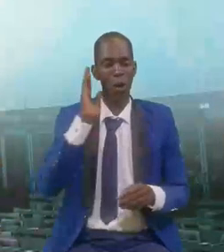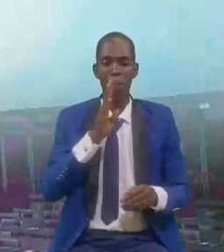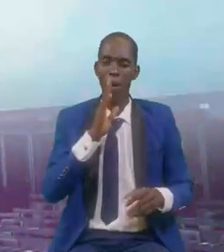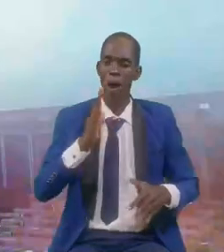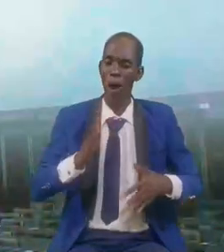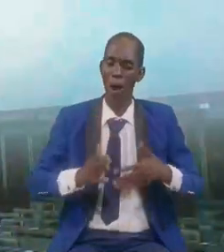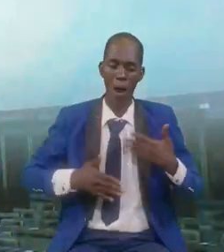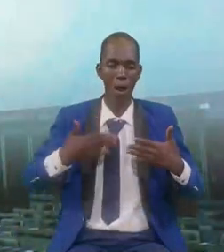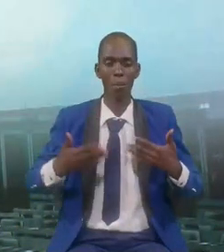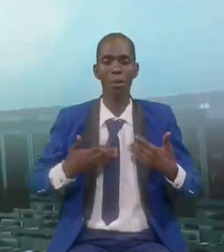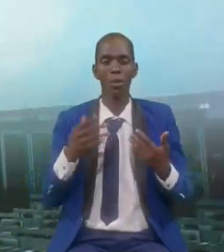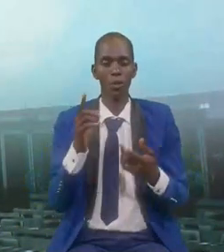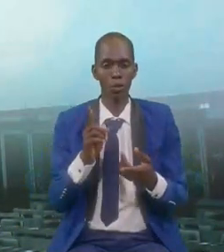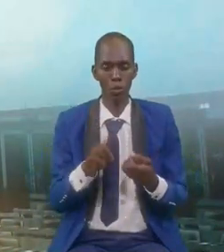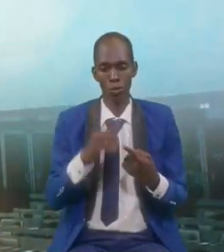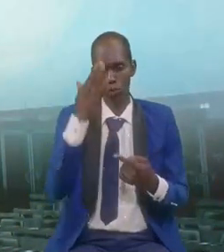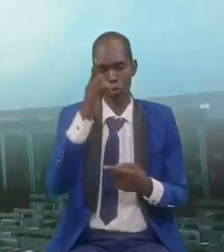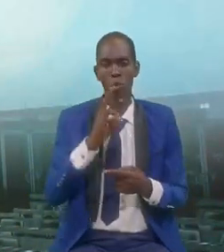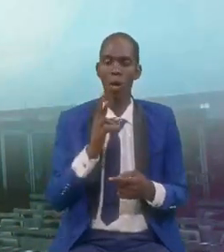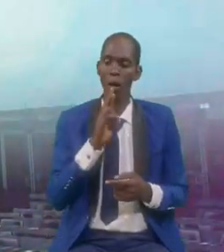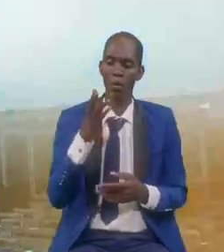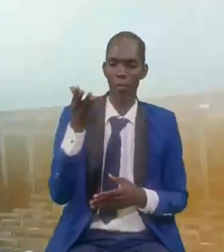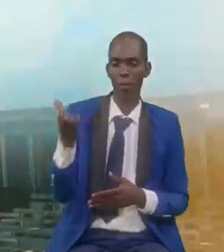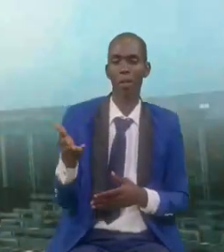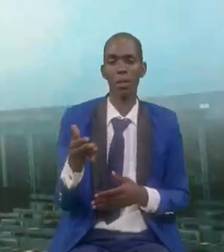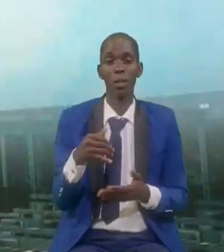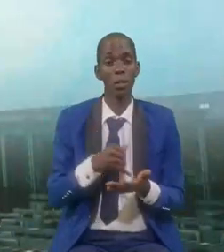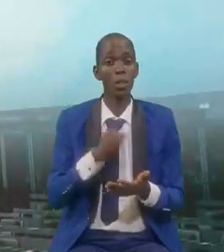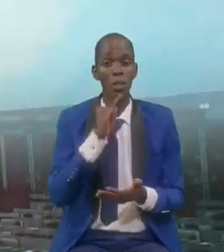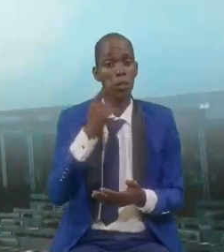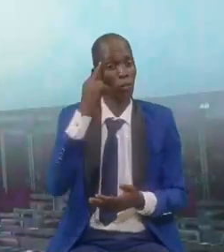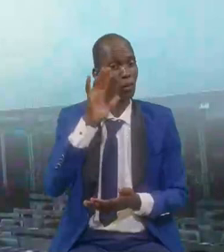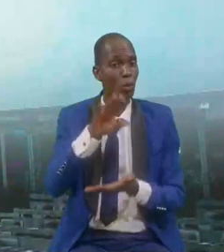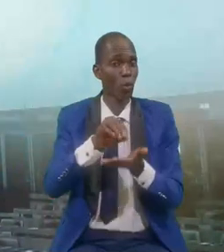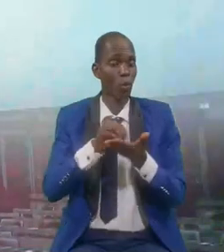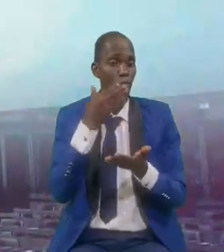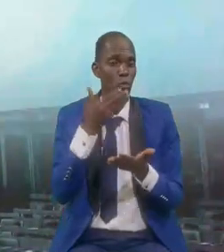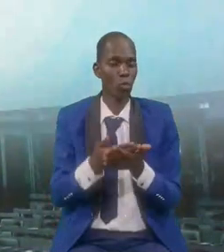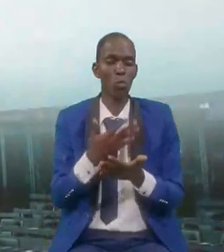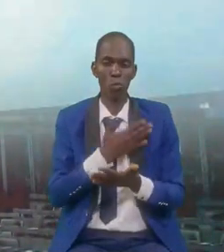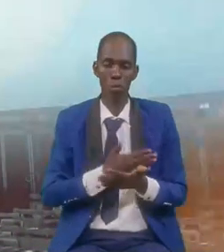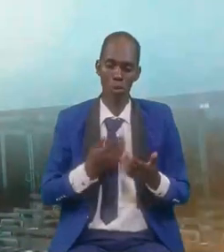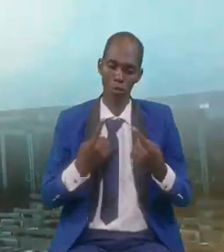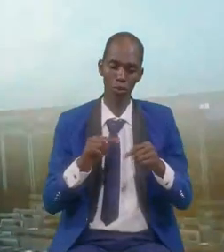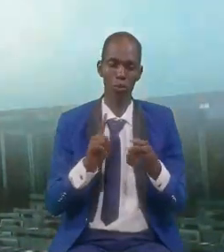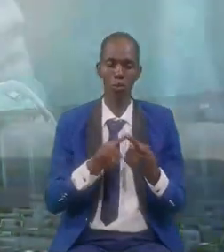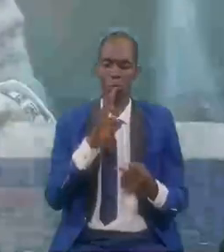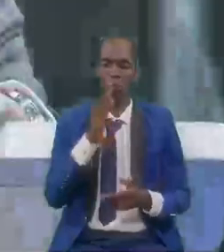L'organisateur de ce programme sera content de vous savoir présent à ce programme